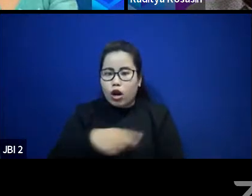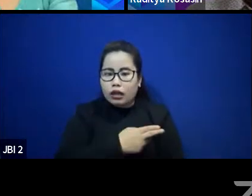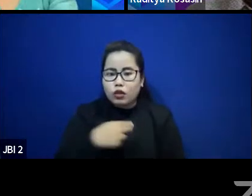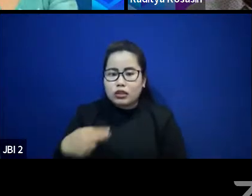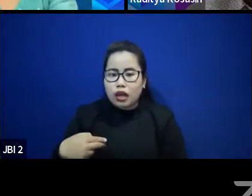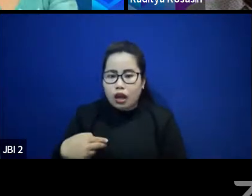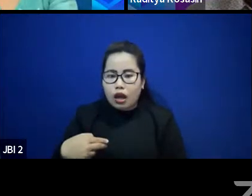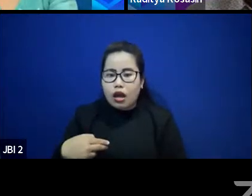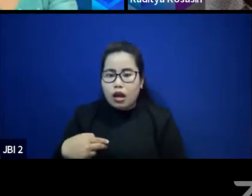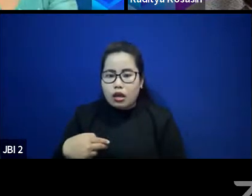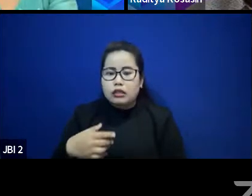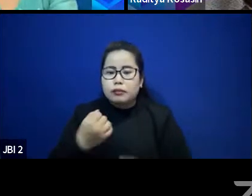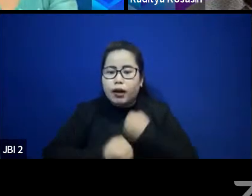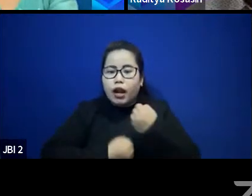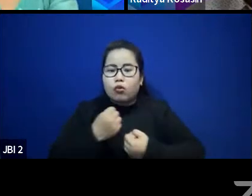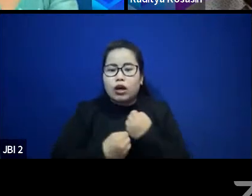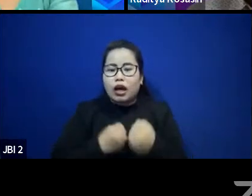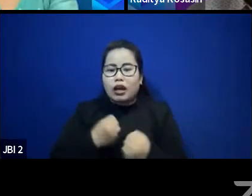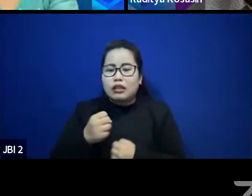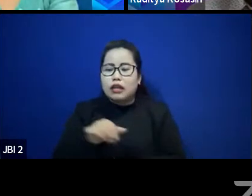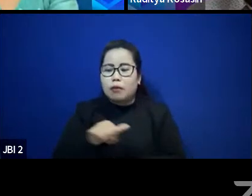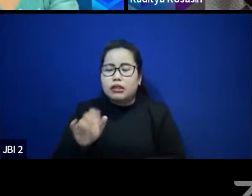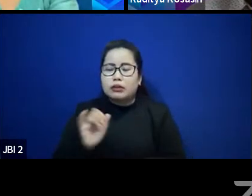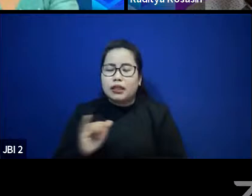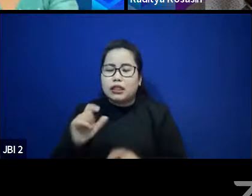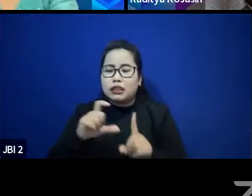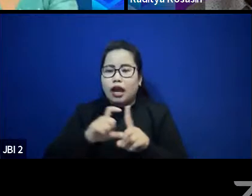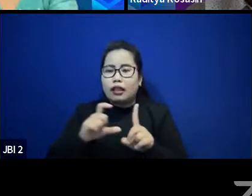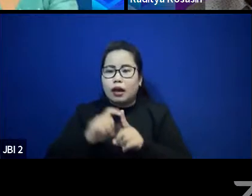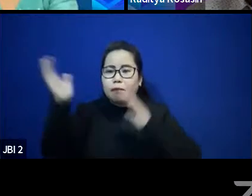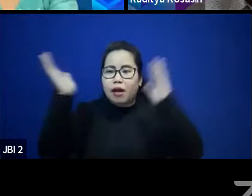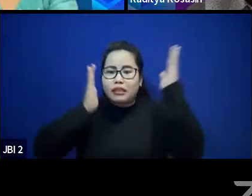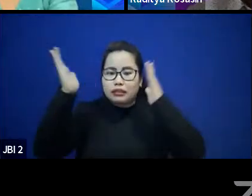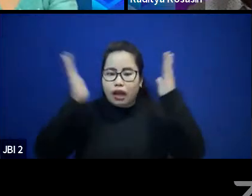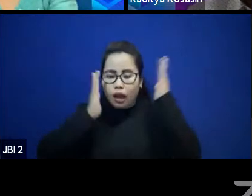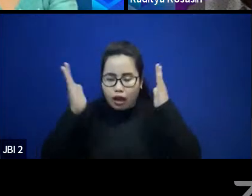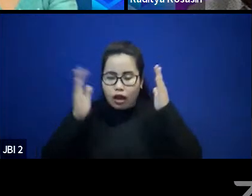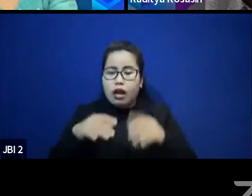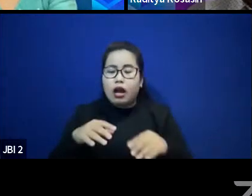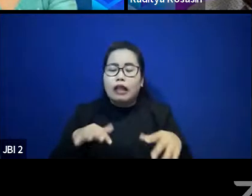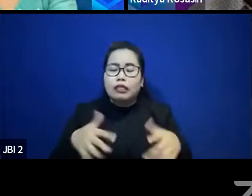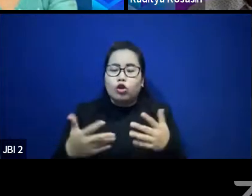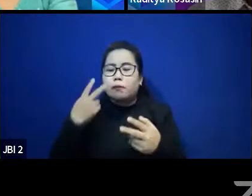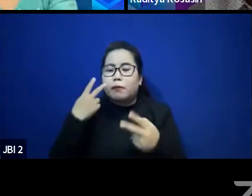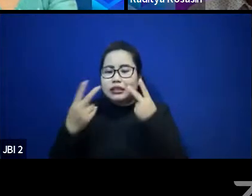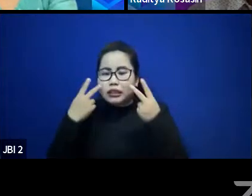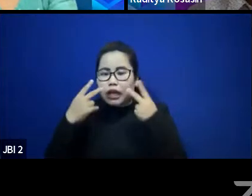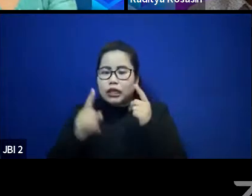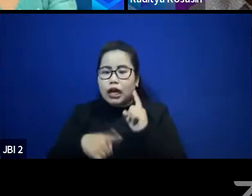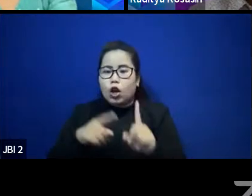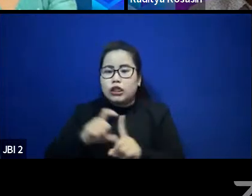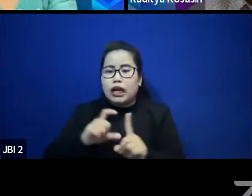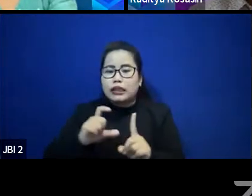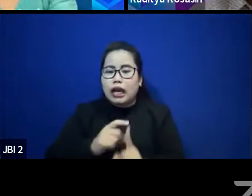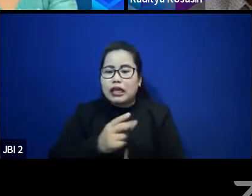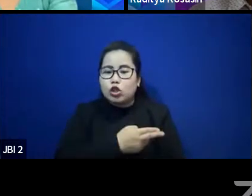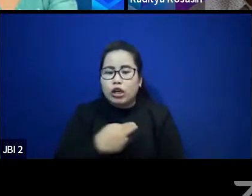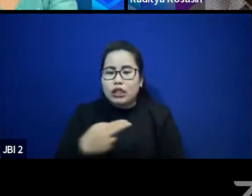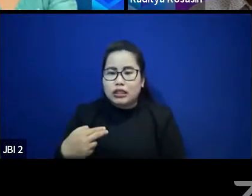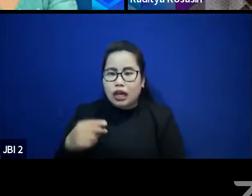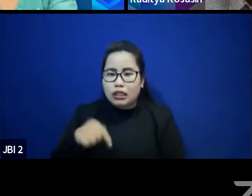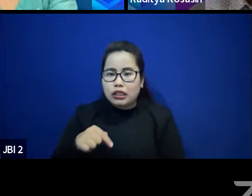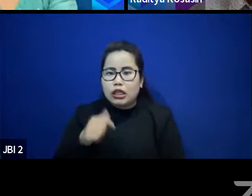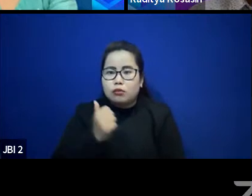bagi penerimanya sama dengan data-data laporan manusia teknik negara lainnya memastikan bahwa data-data orang bisa juga pakai